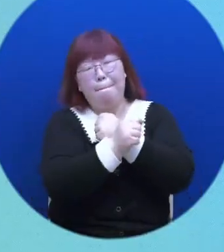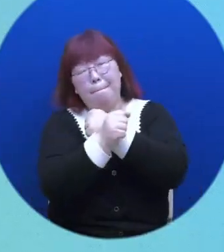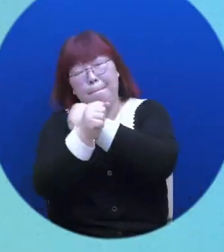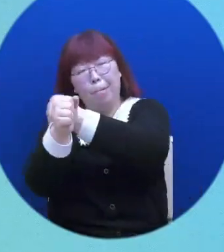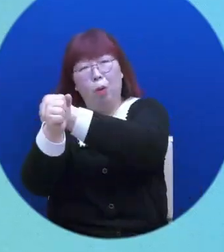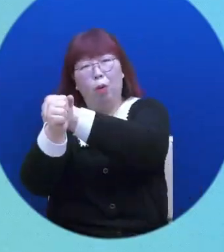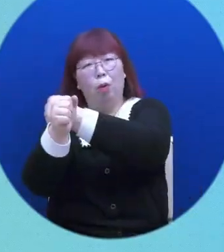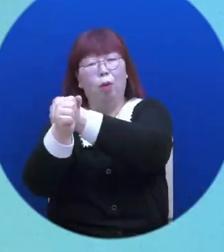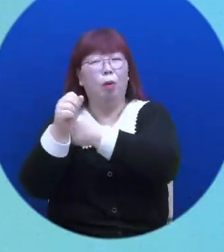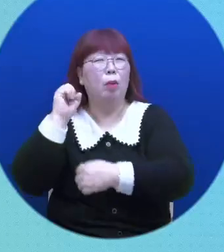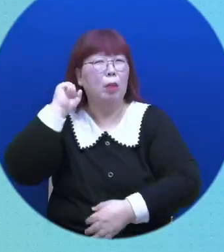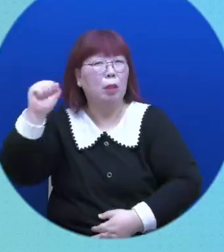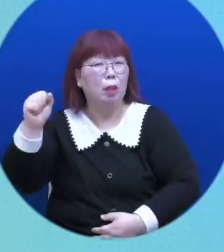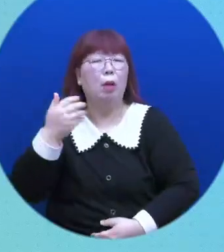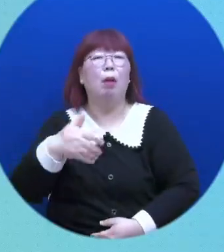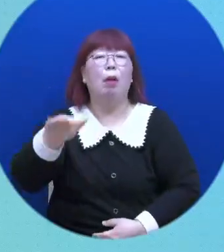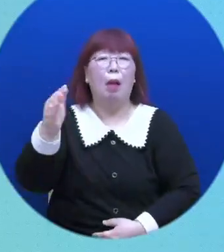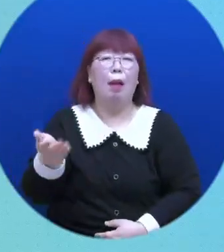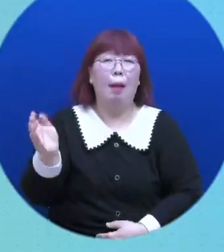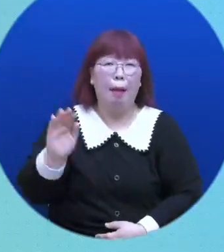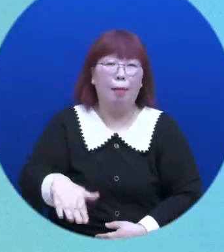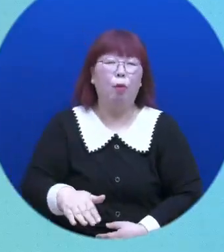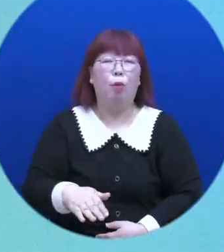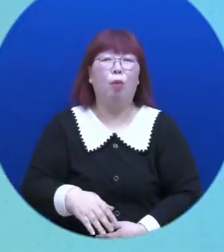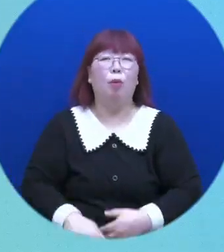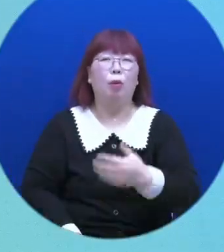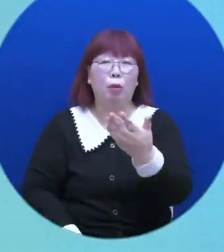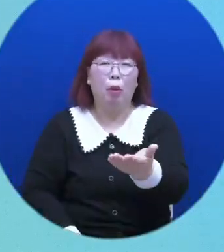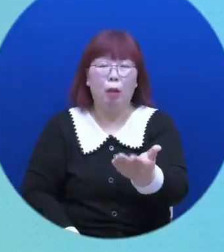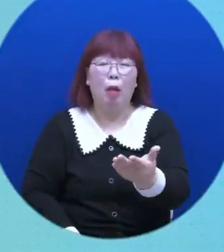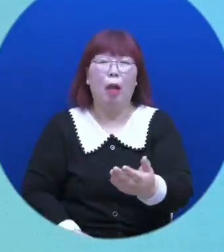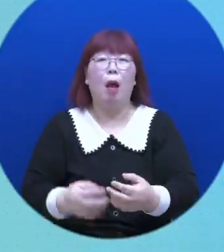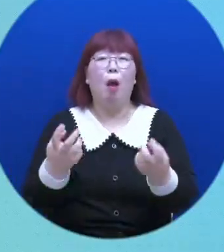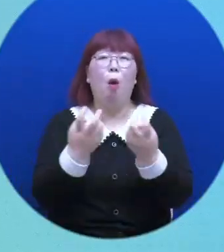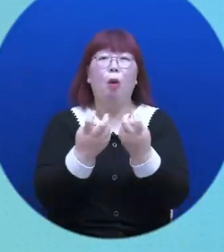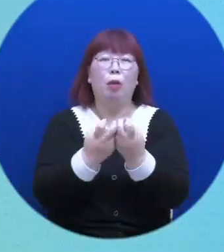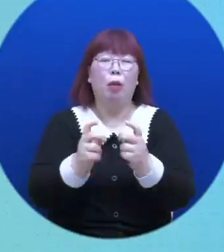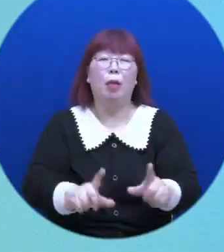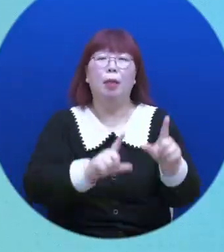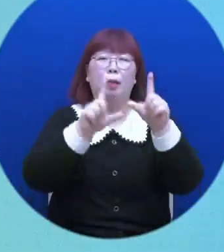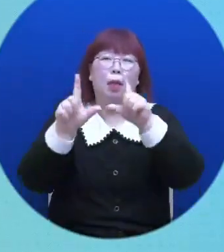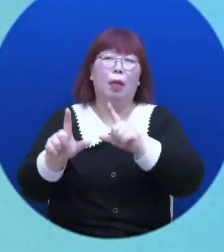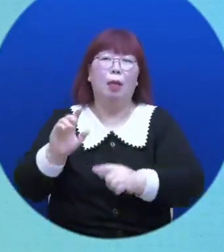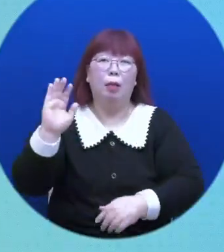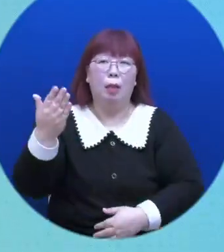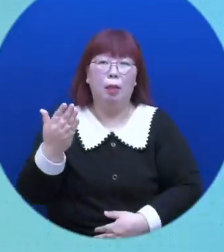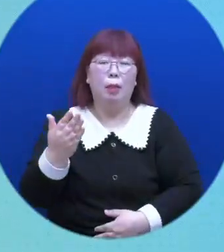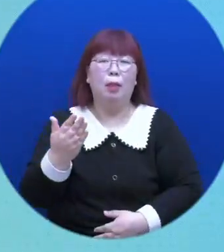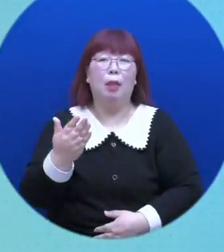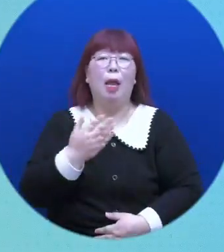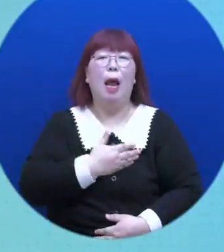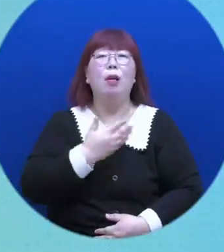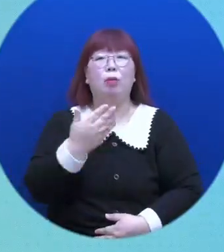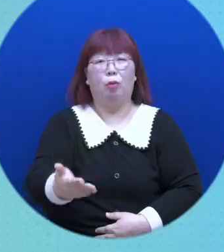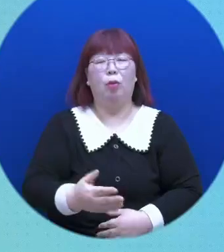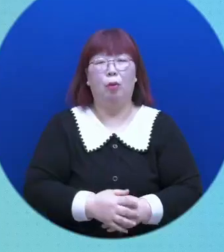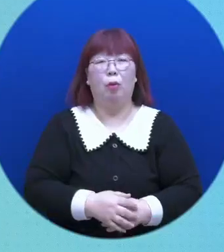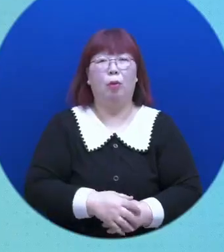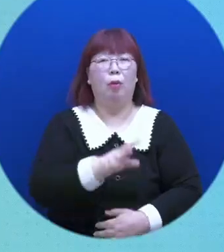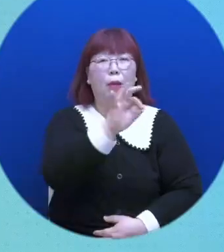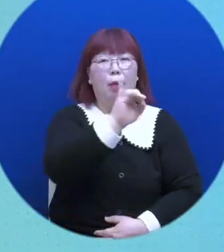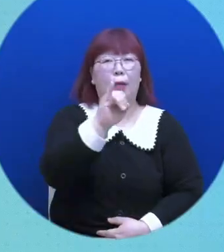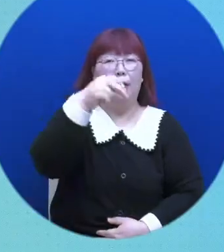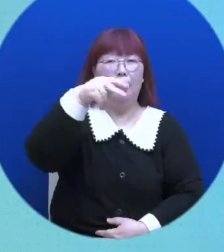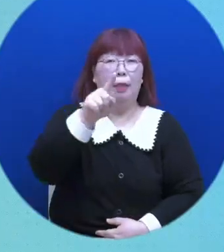끌려간다 할지라도 그곳에서 너희들 어떻게 살아야 되는지 아느냐라는 걸 얘기해요. 그래서 이사야 40장